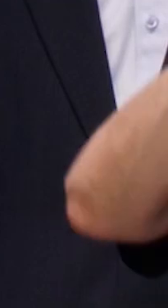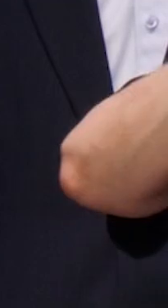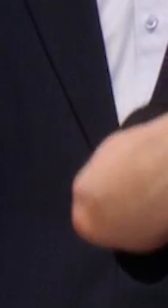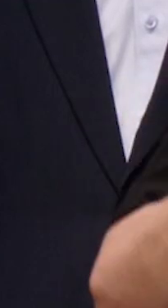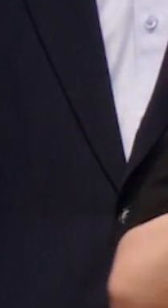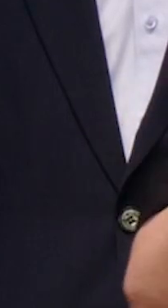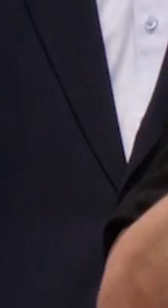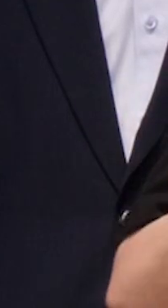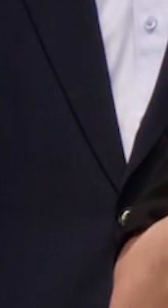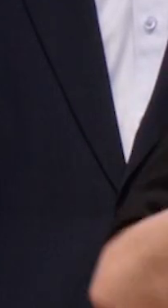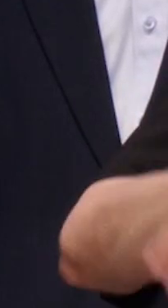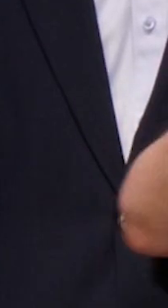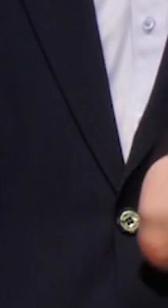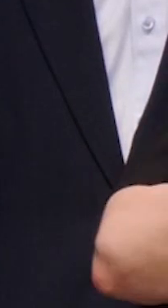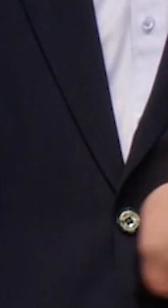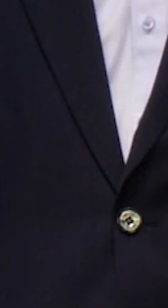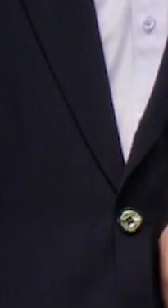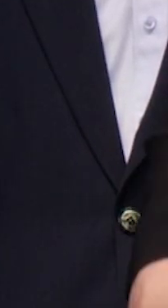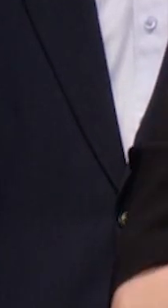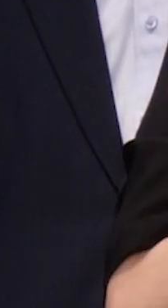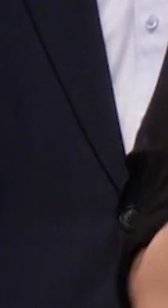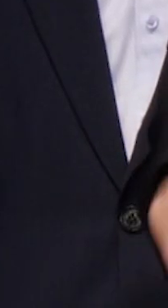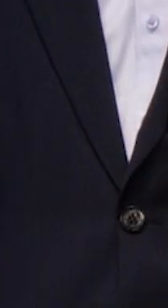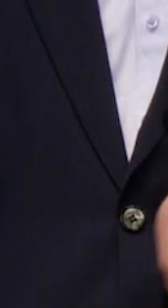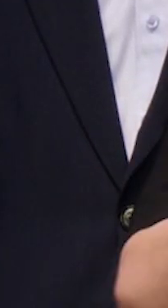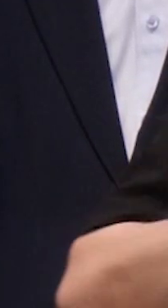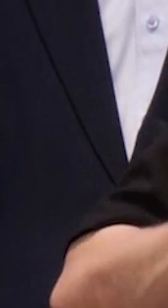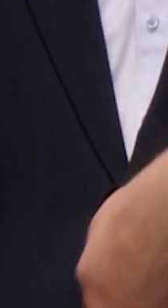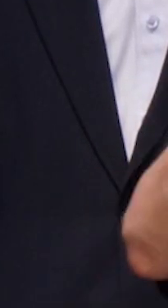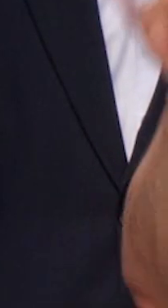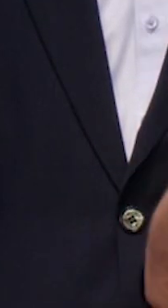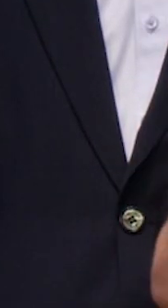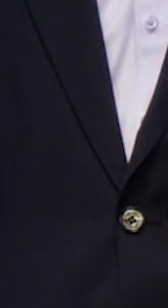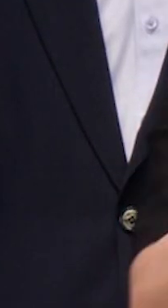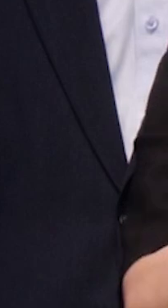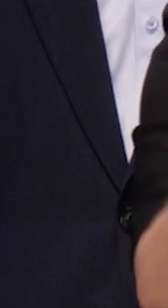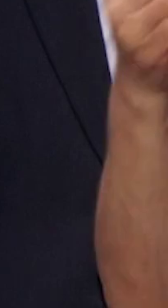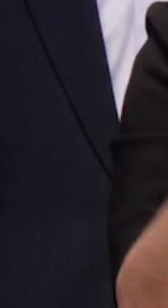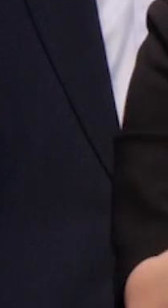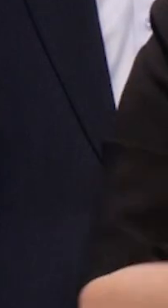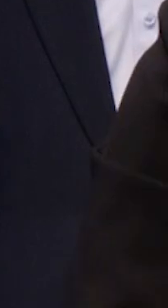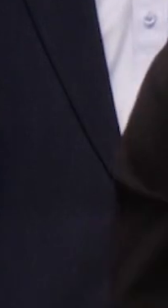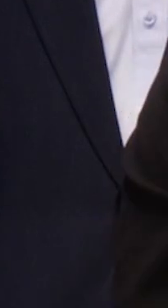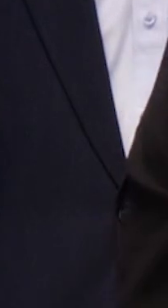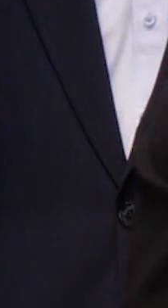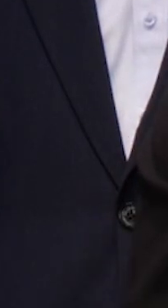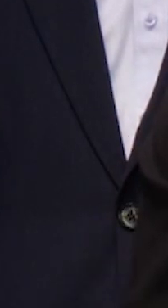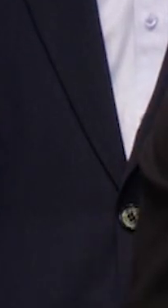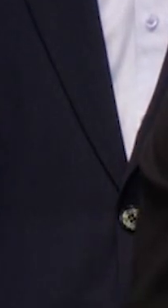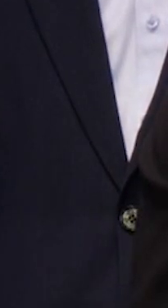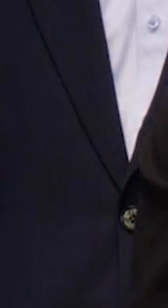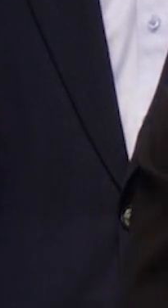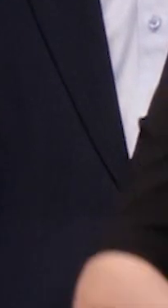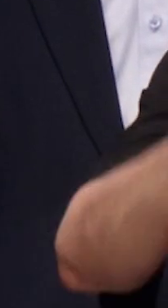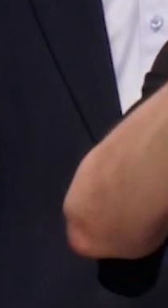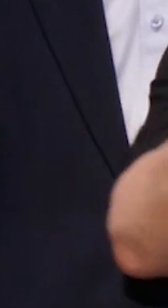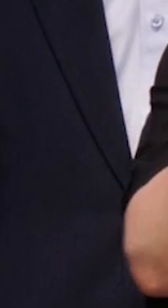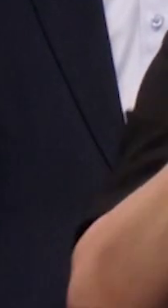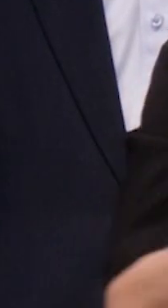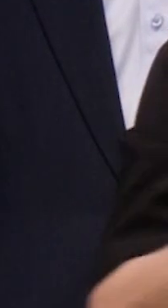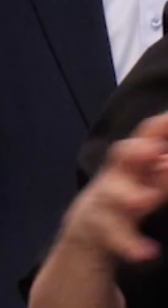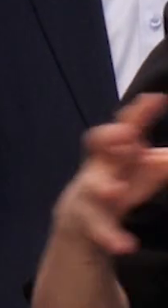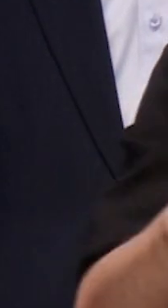바다를 틀어지고 호남을 지켜 나라와 백성을 구했습니다. 영호남이 화합하고 힘을